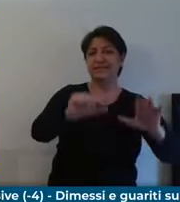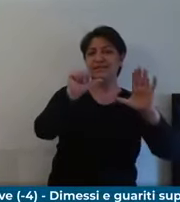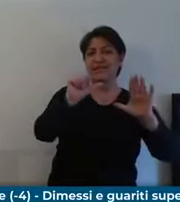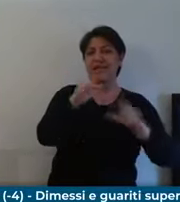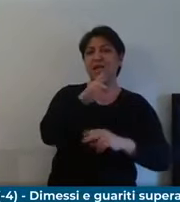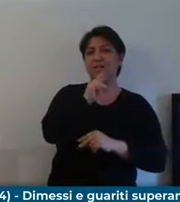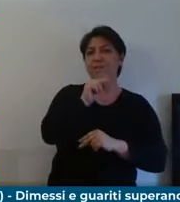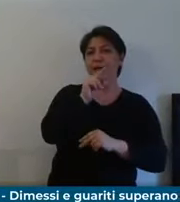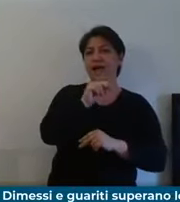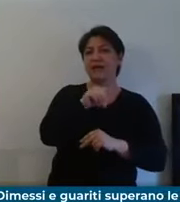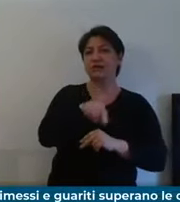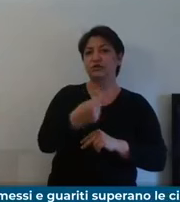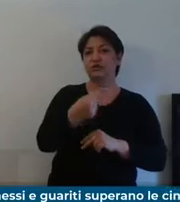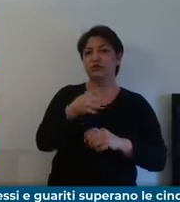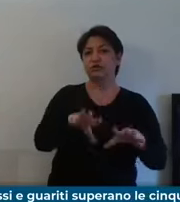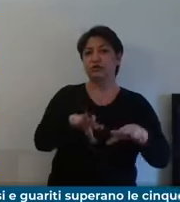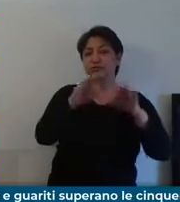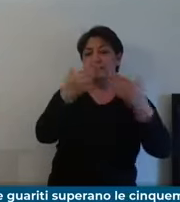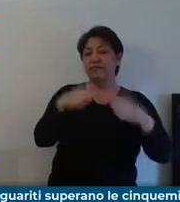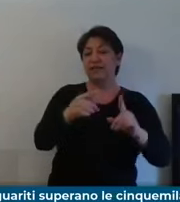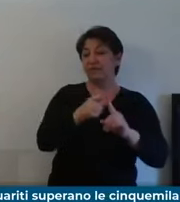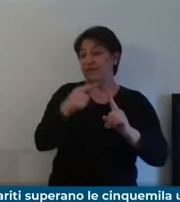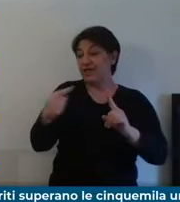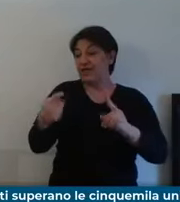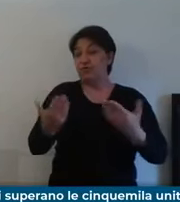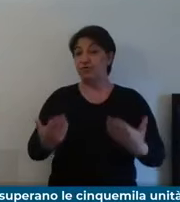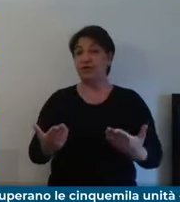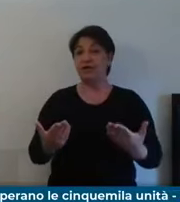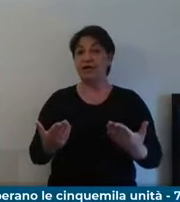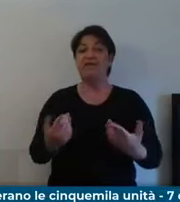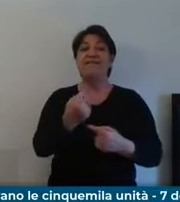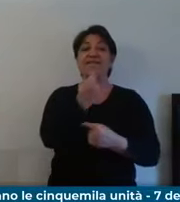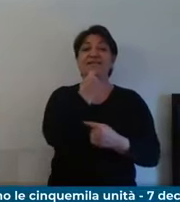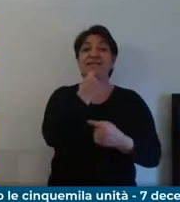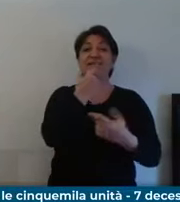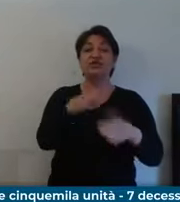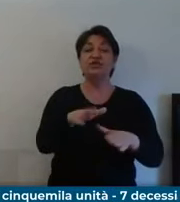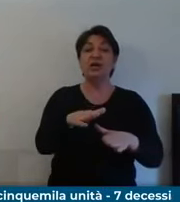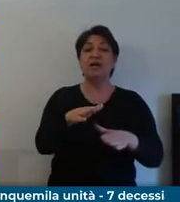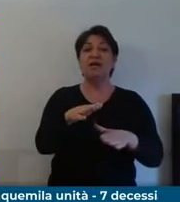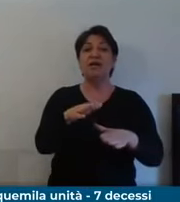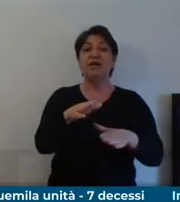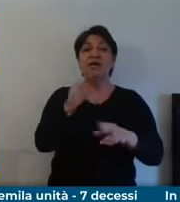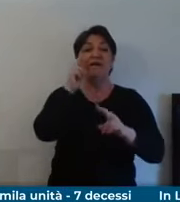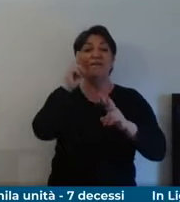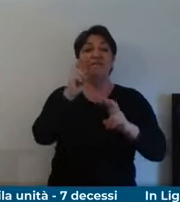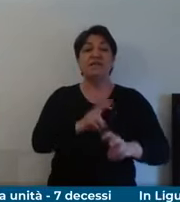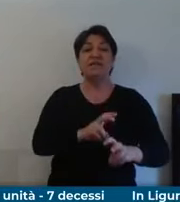delle visite prenotate dal 6 marzo, in questi giorni viene chiamato dal medico